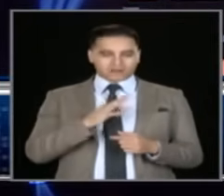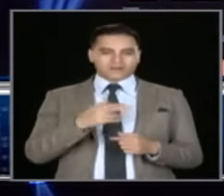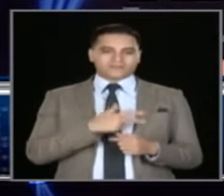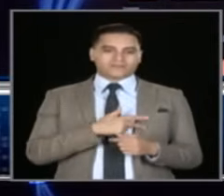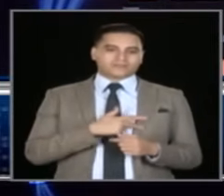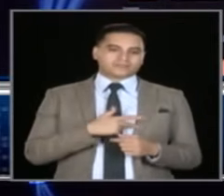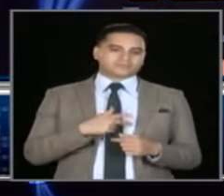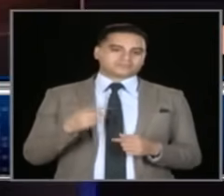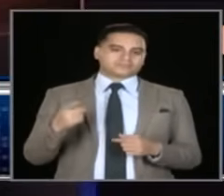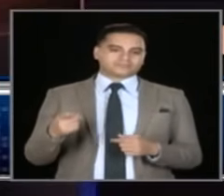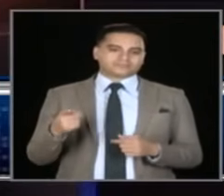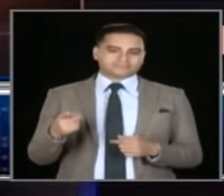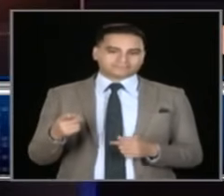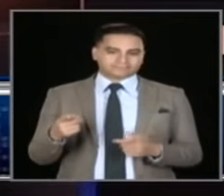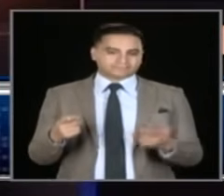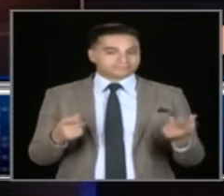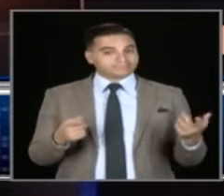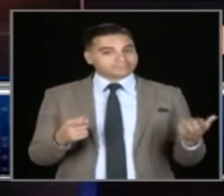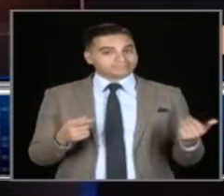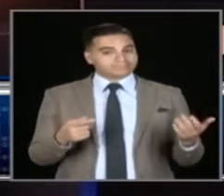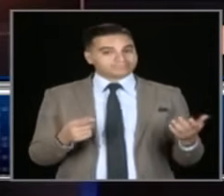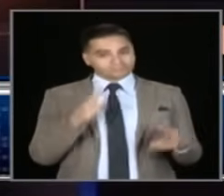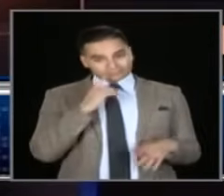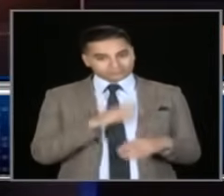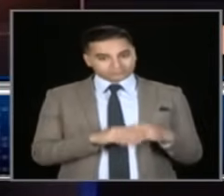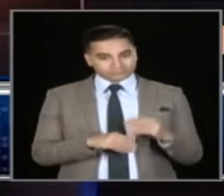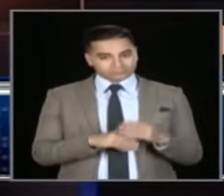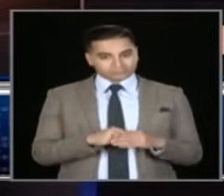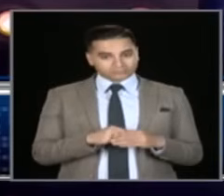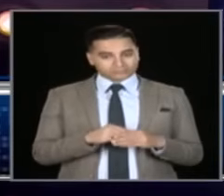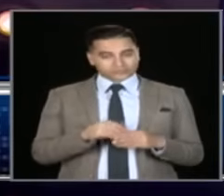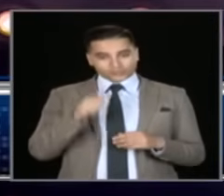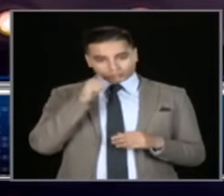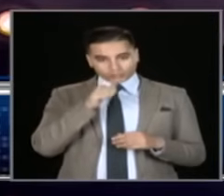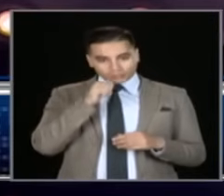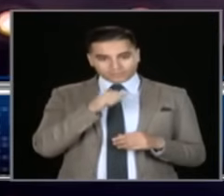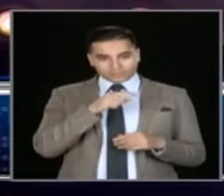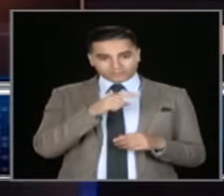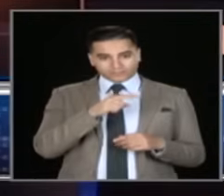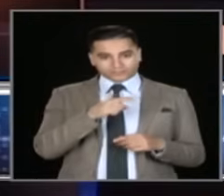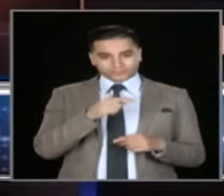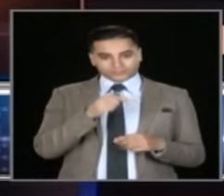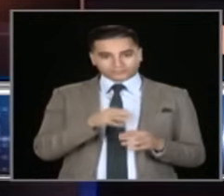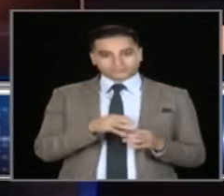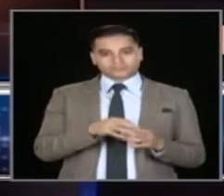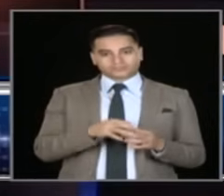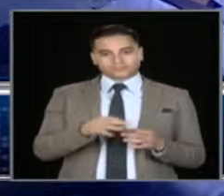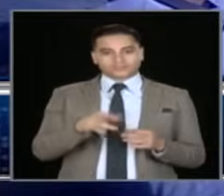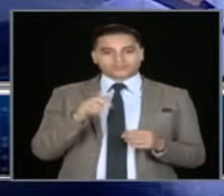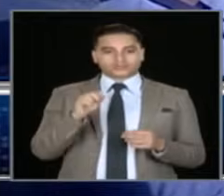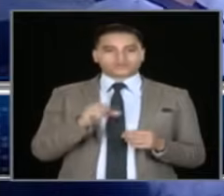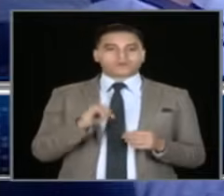أخذ إجابة هلباوي؟ خاطر، قول الصومال. الصومال؟ إجابة صحيحة.